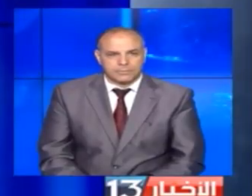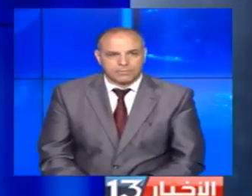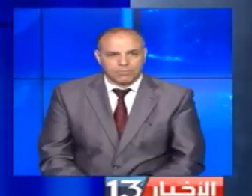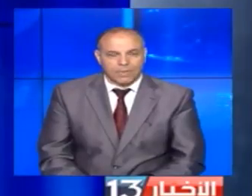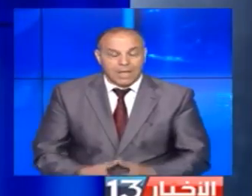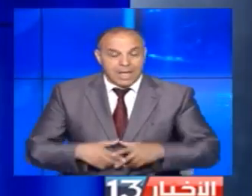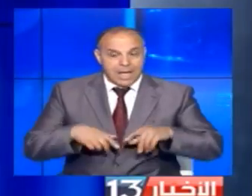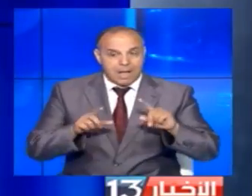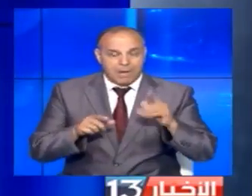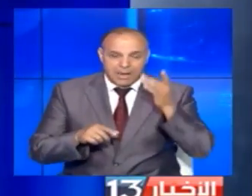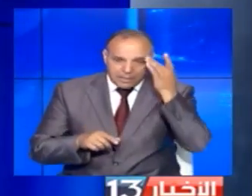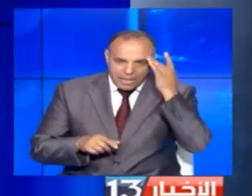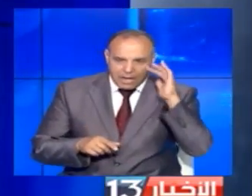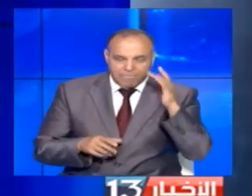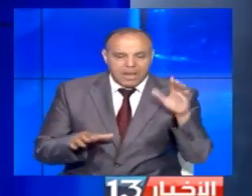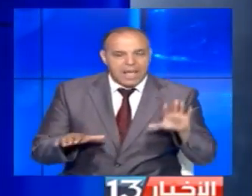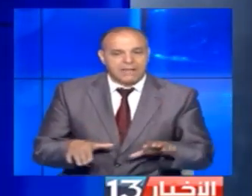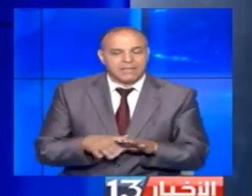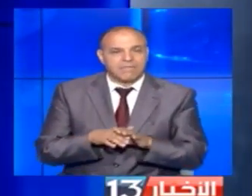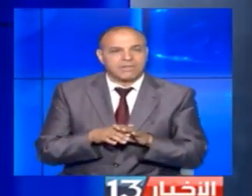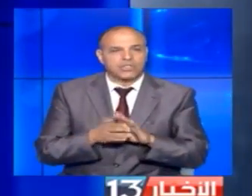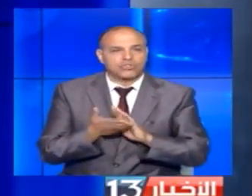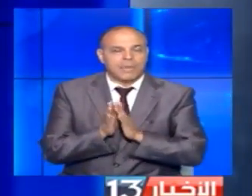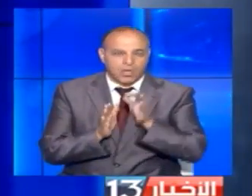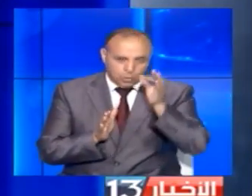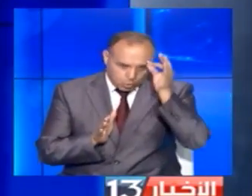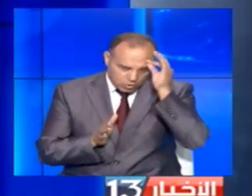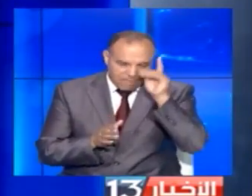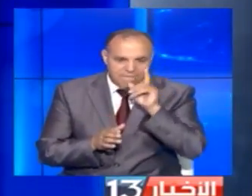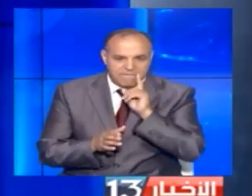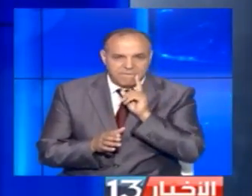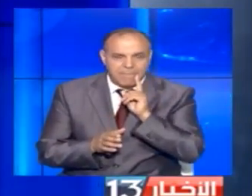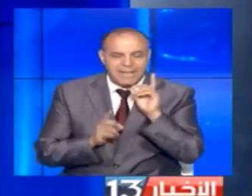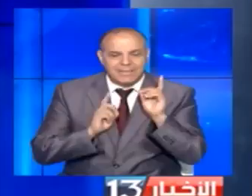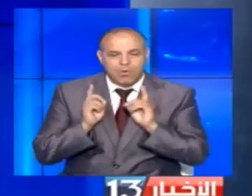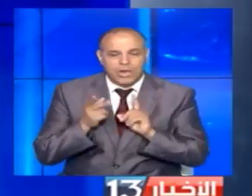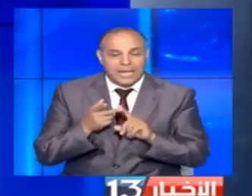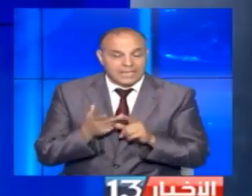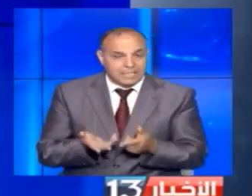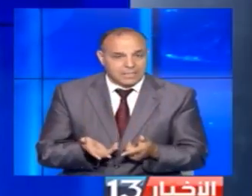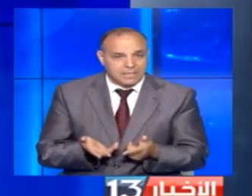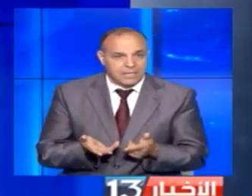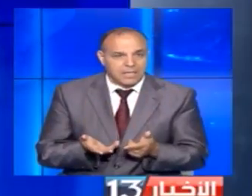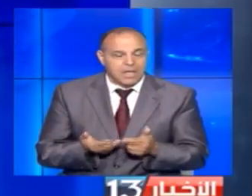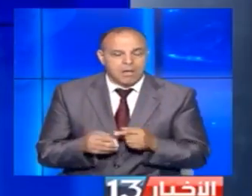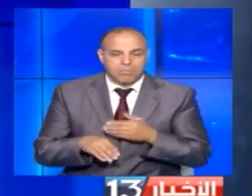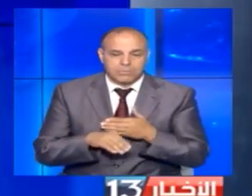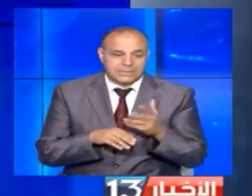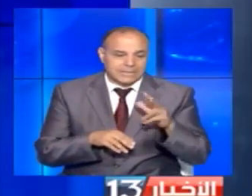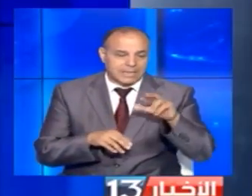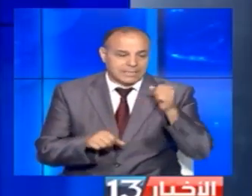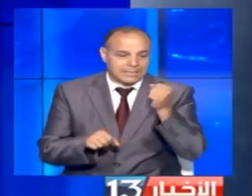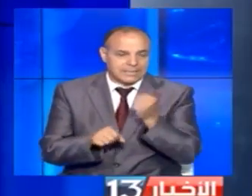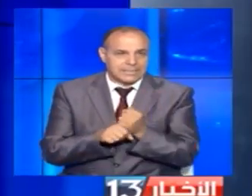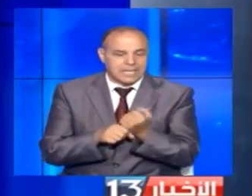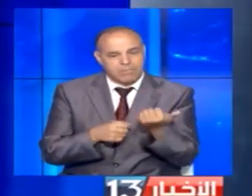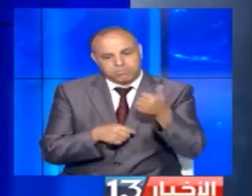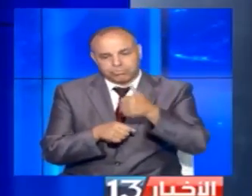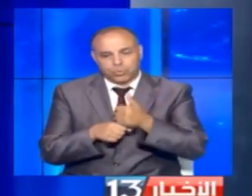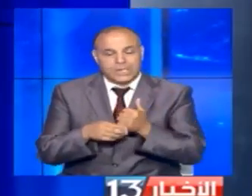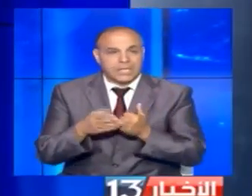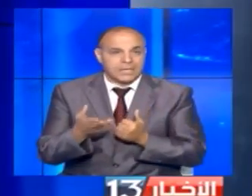وفي أخبار الثقافة، احتفلت الجمعية التونسية للنساء الديمقراطيات بمرور 30 سنة على